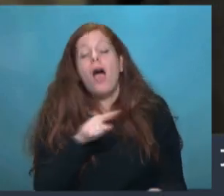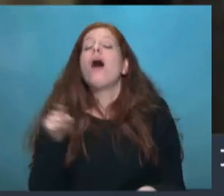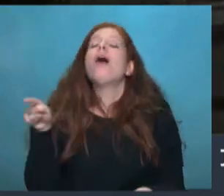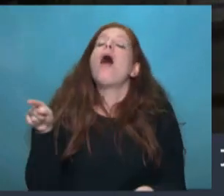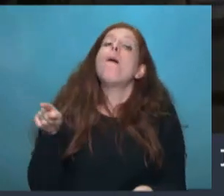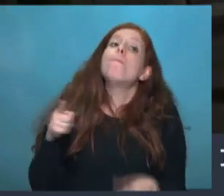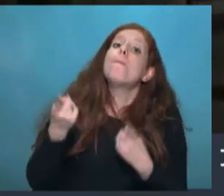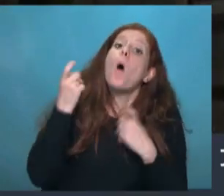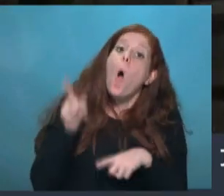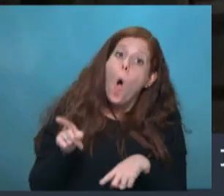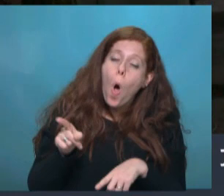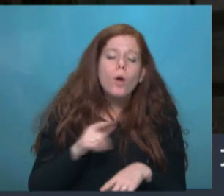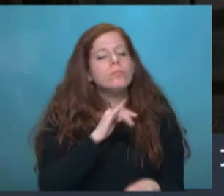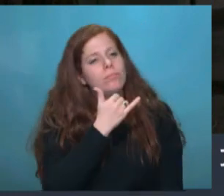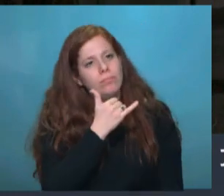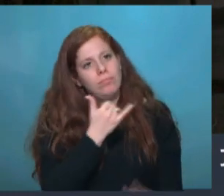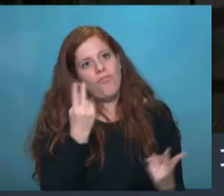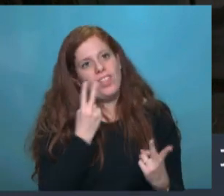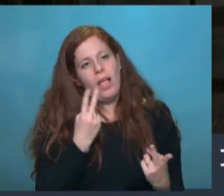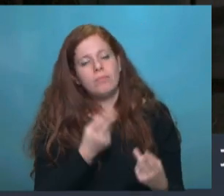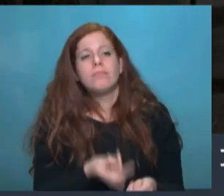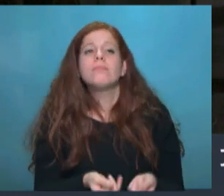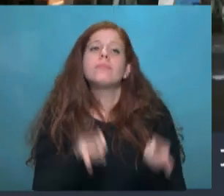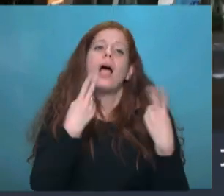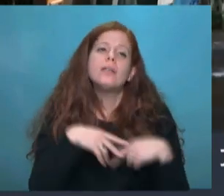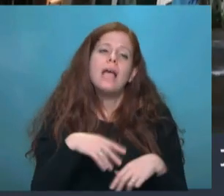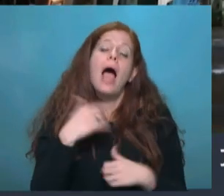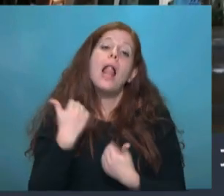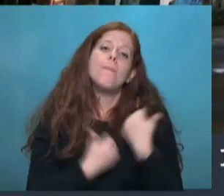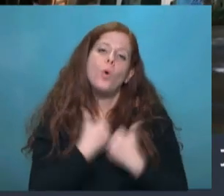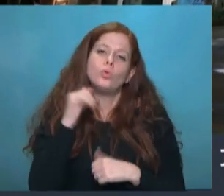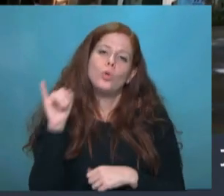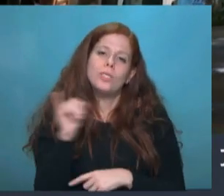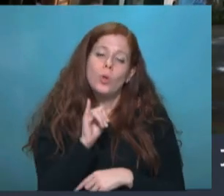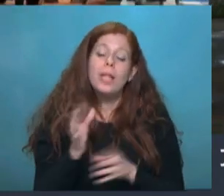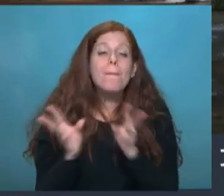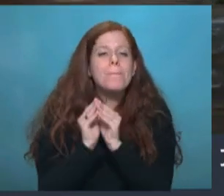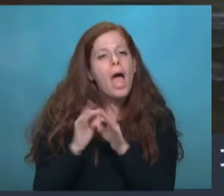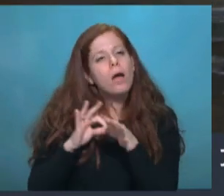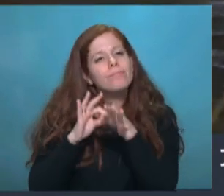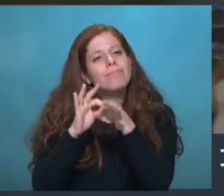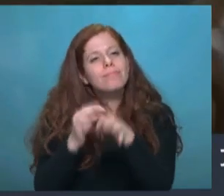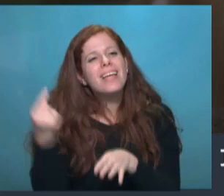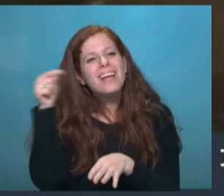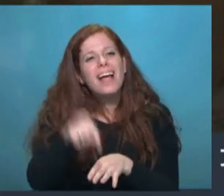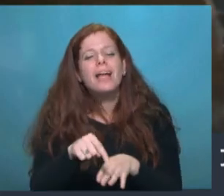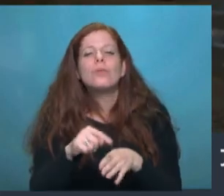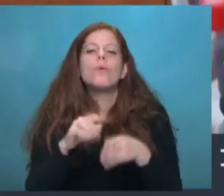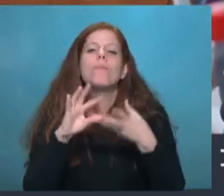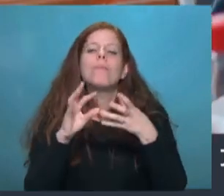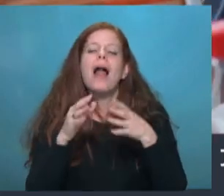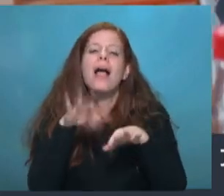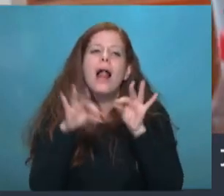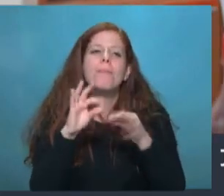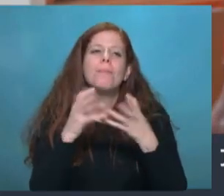במקור? בוודאי. חזרה למרוץ של יוסי יונה. הגענו איתו לקלפי שבקיבוץ רמת יוחנן. השיח